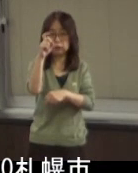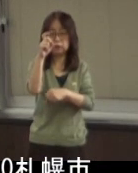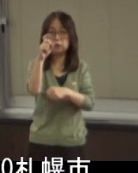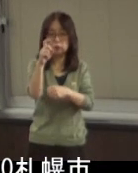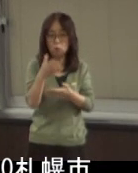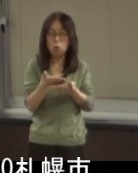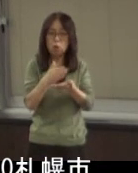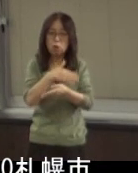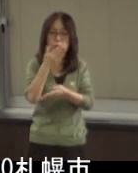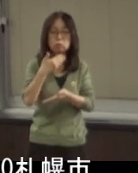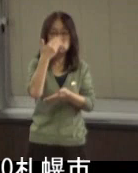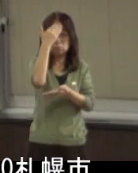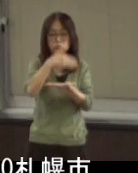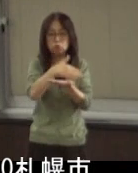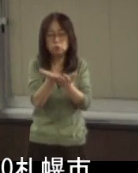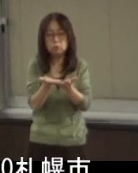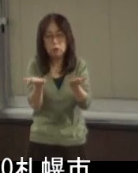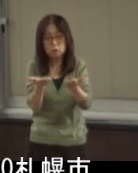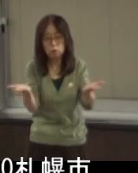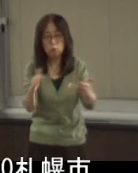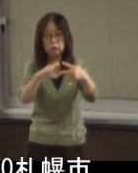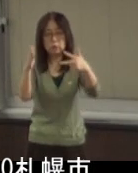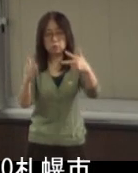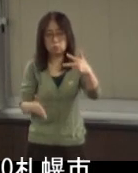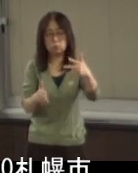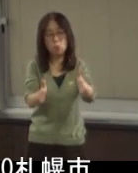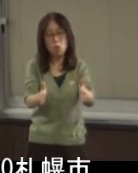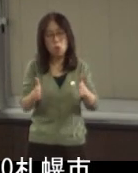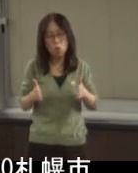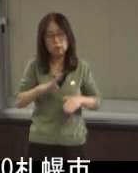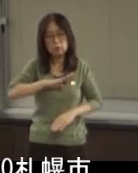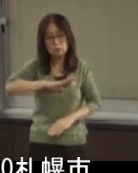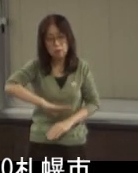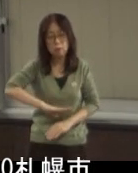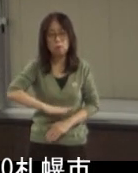用についてもお控えをいただきたいと、このように思います。